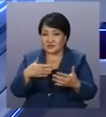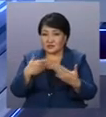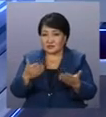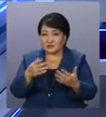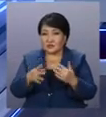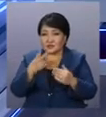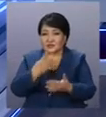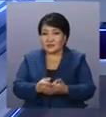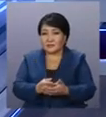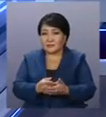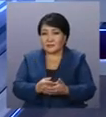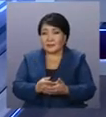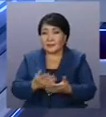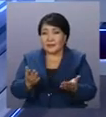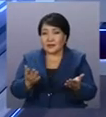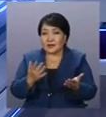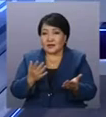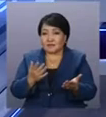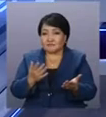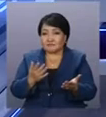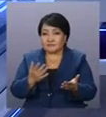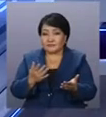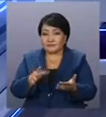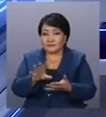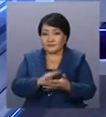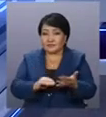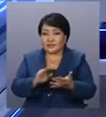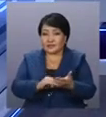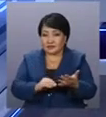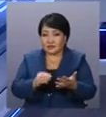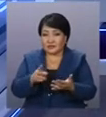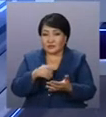Біз уақытында жаңағы қайталанады деп сұрап тұрсыз, жаңағы